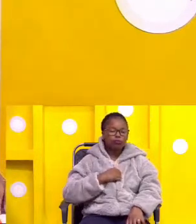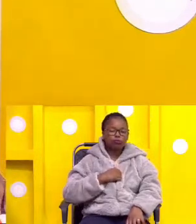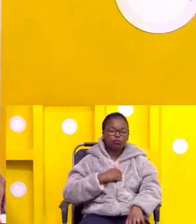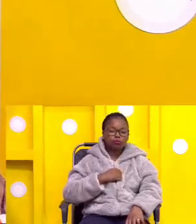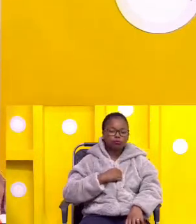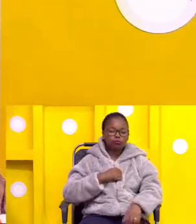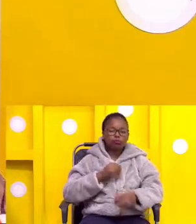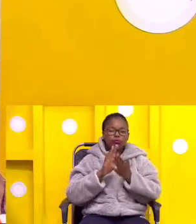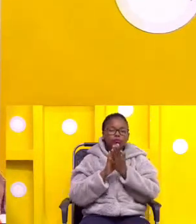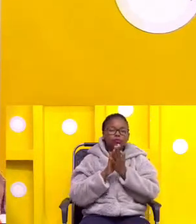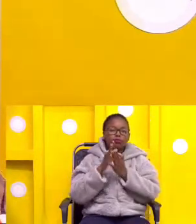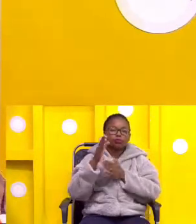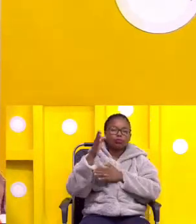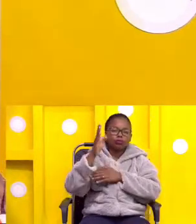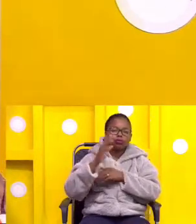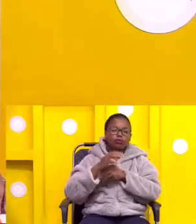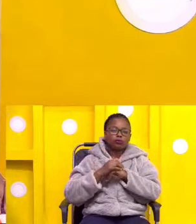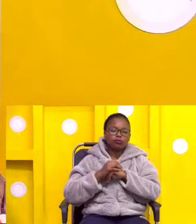bwana sifie sana